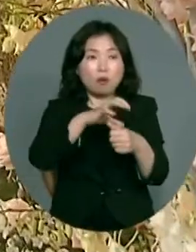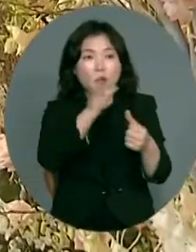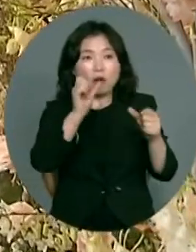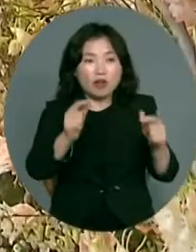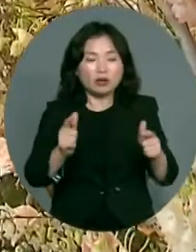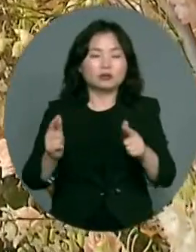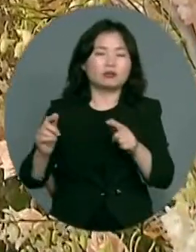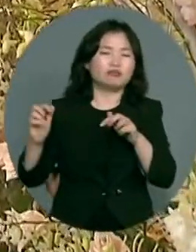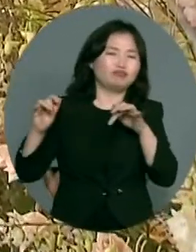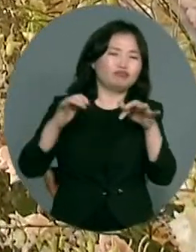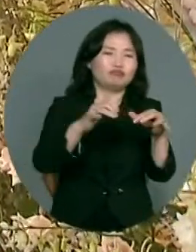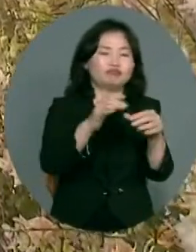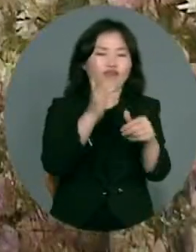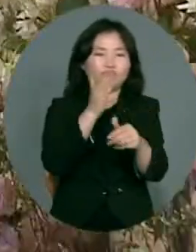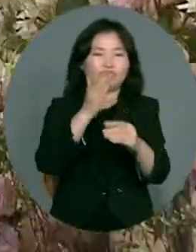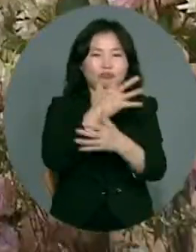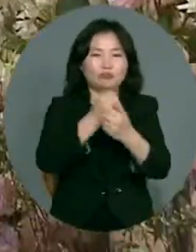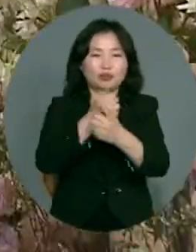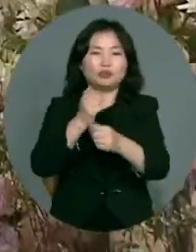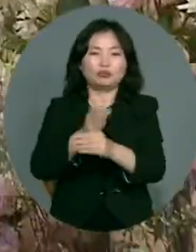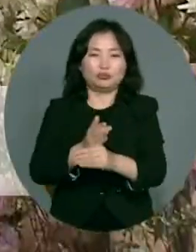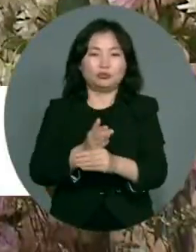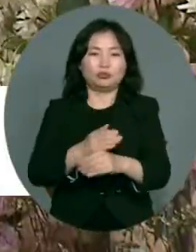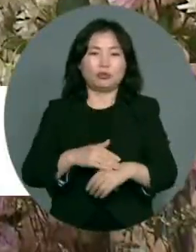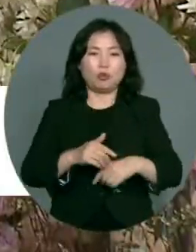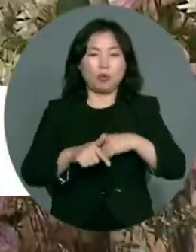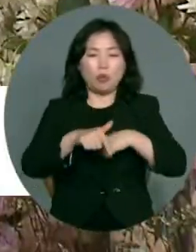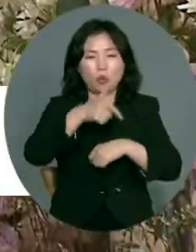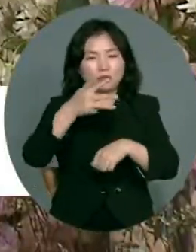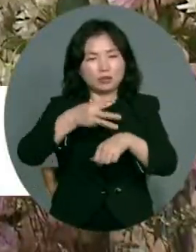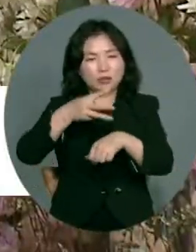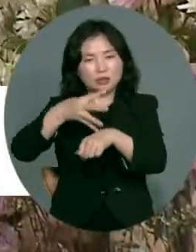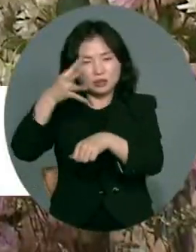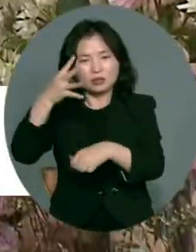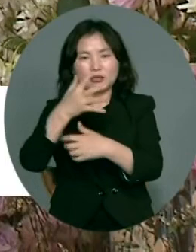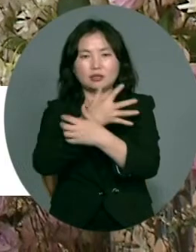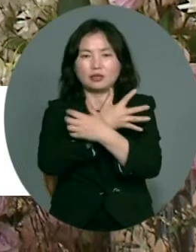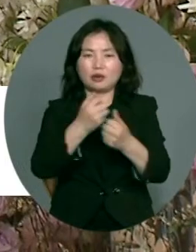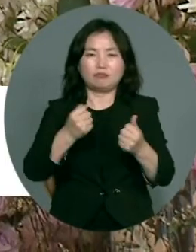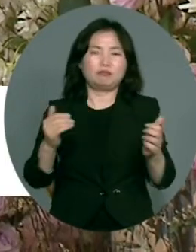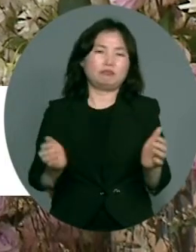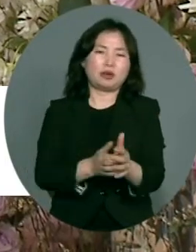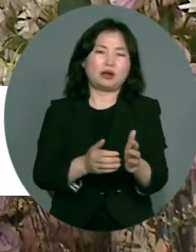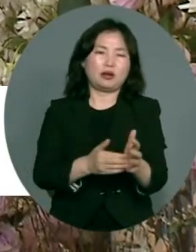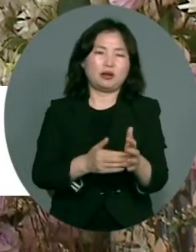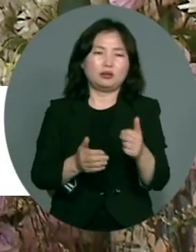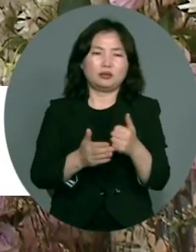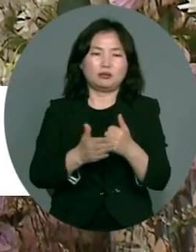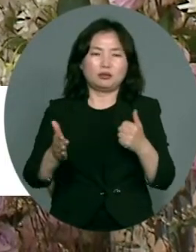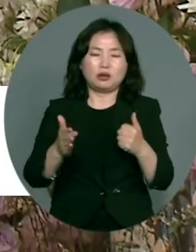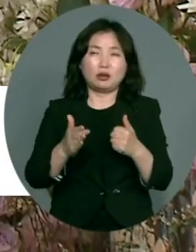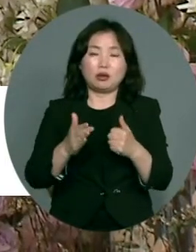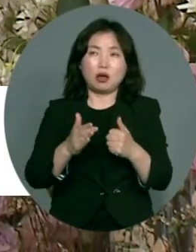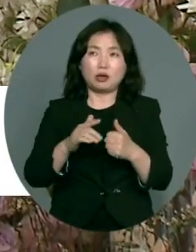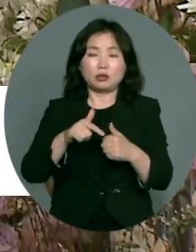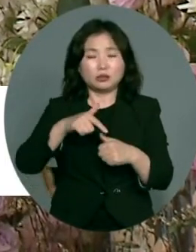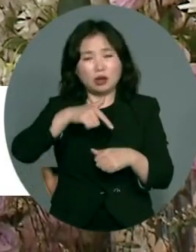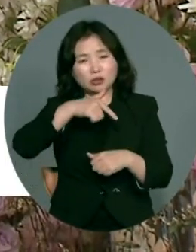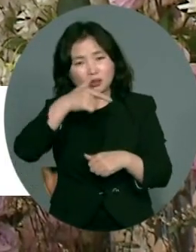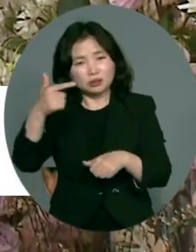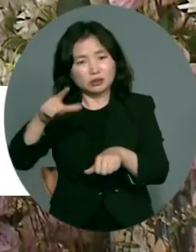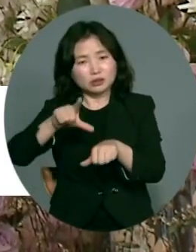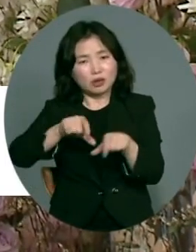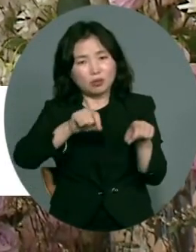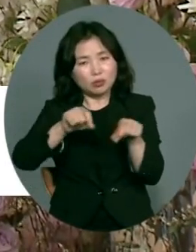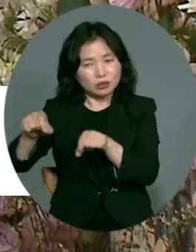예식장으로 대거 몰리고 있는 겁니다. 오후에 늦은 3시, 4시 때까지도 예약이 많이 되어 있는 상태라서 거의 조금 시간,